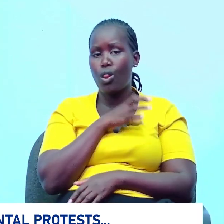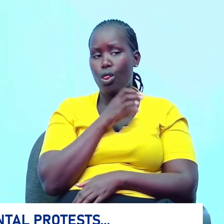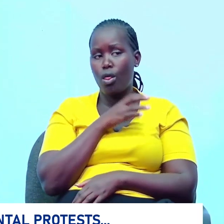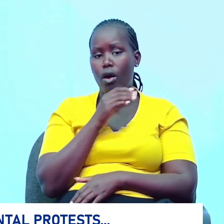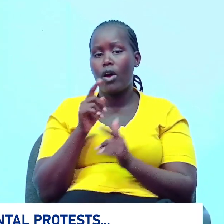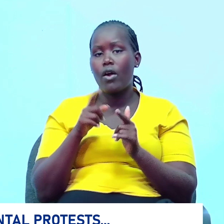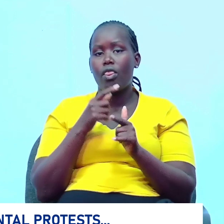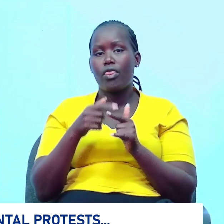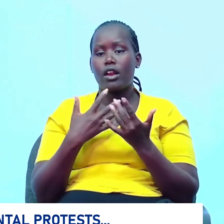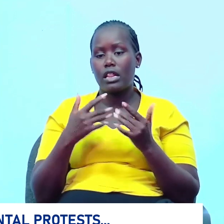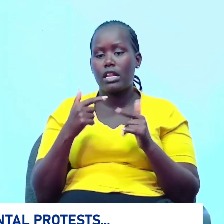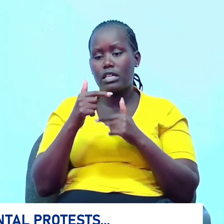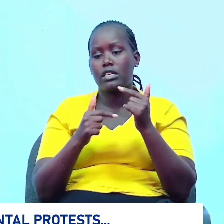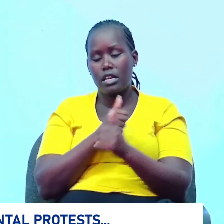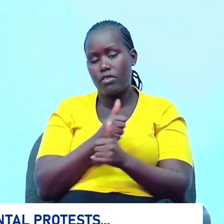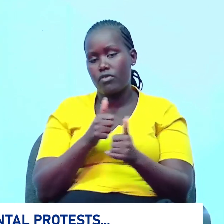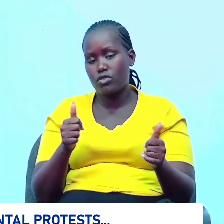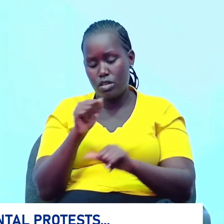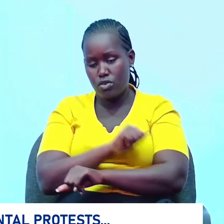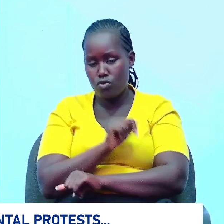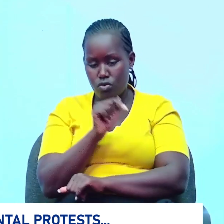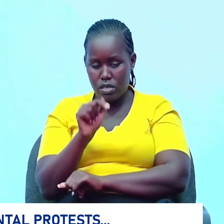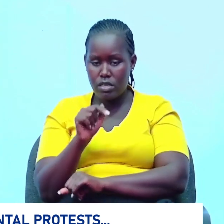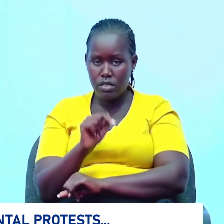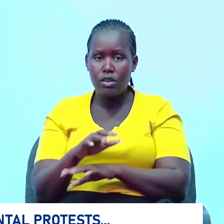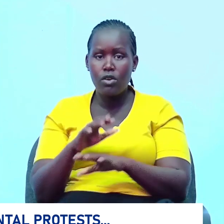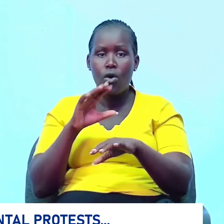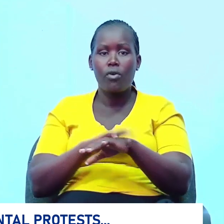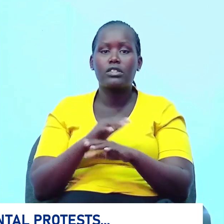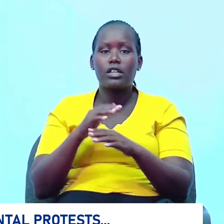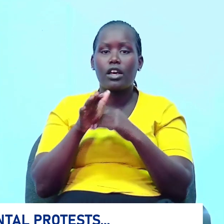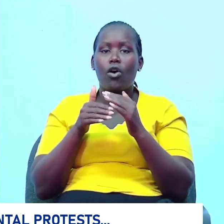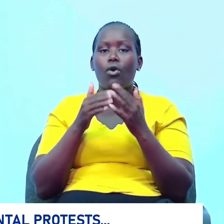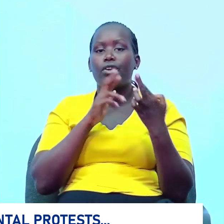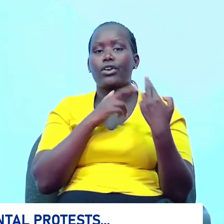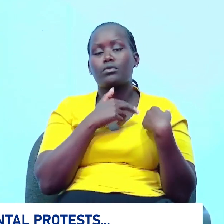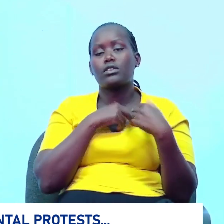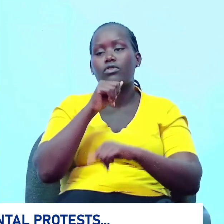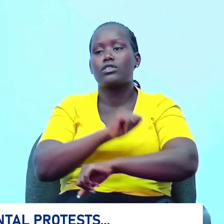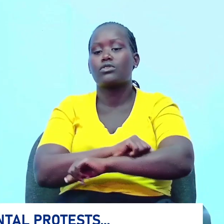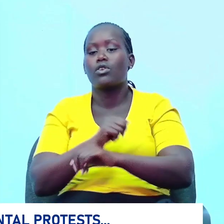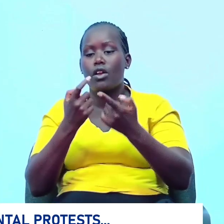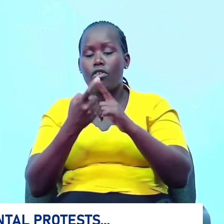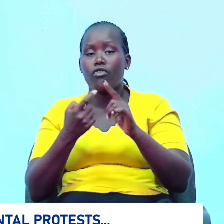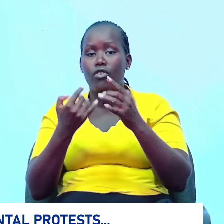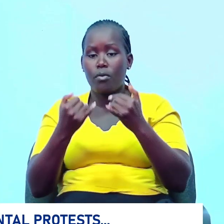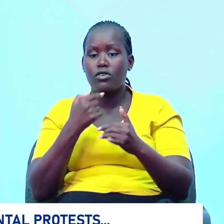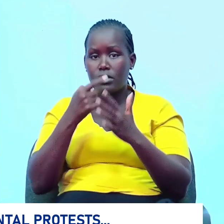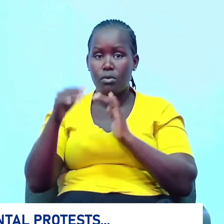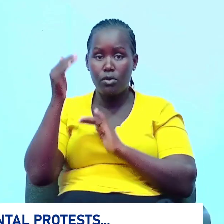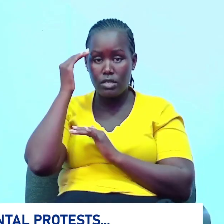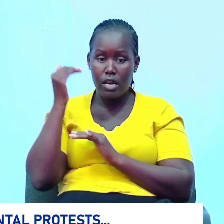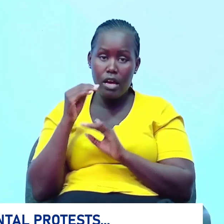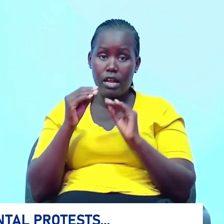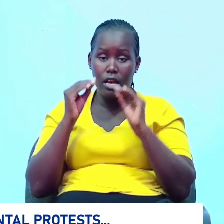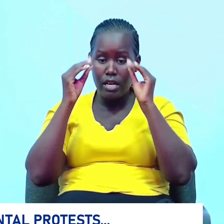mambo yaendelee vizuri katika hii shule. We are taking over the responsibilities ya the school, na from now tumesema kwamba headmaster aende.